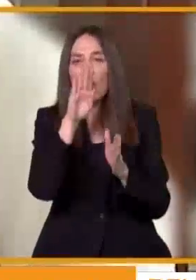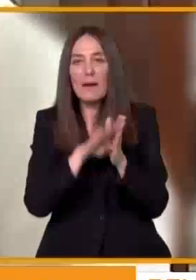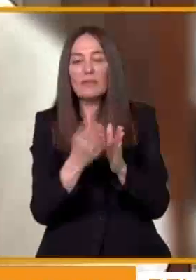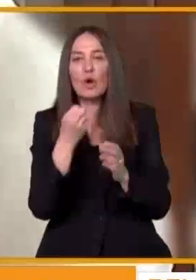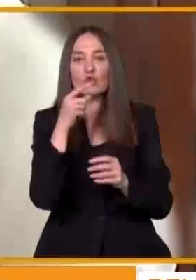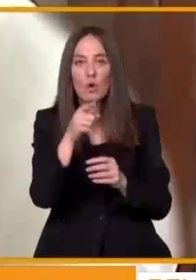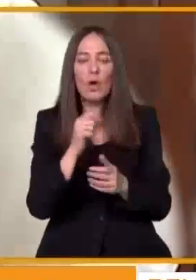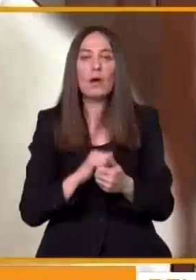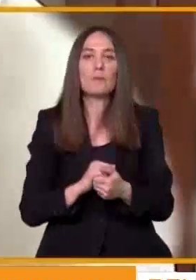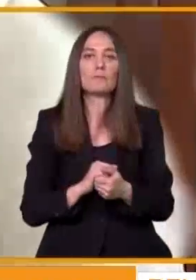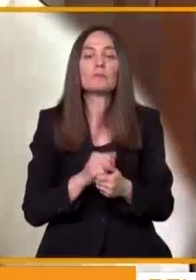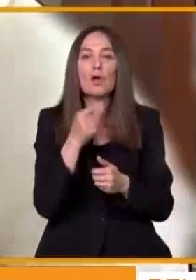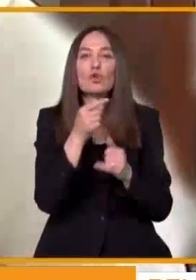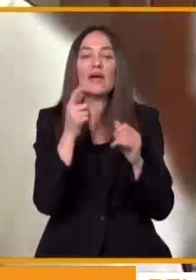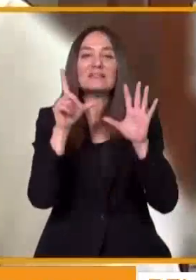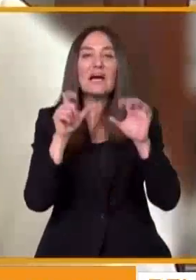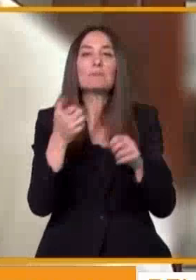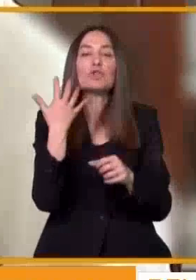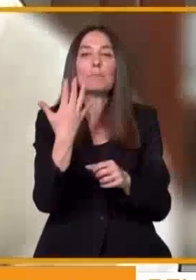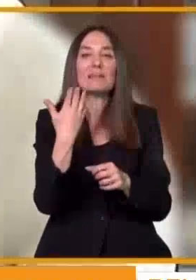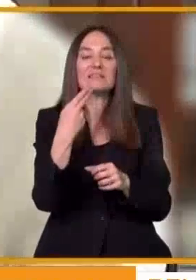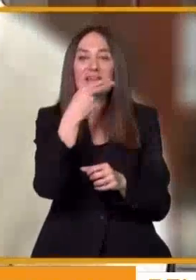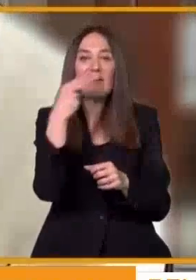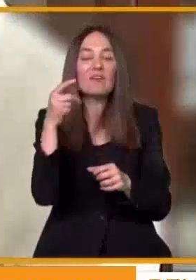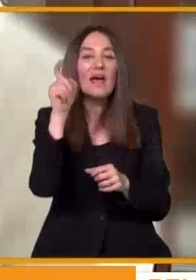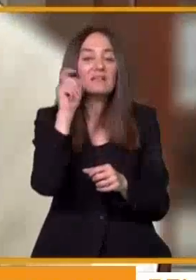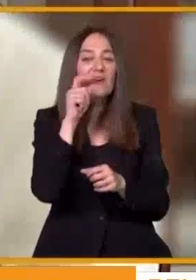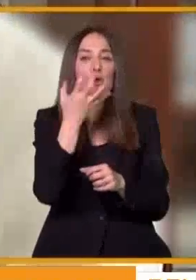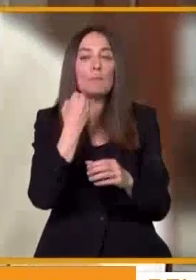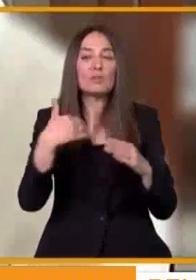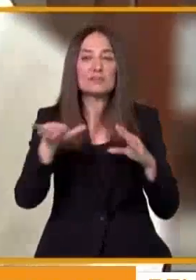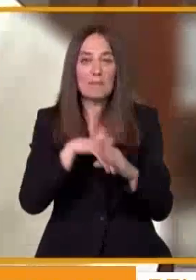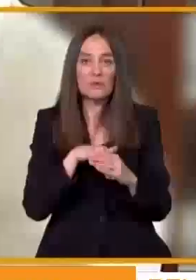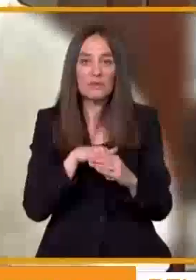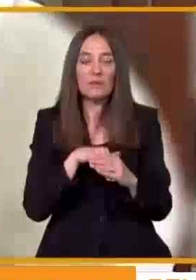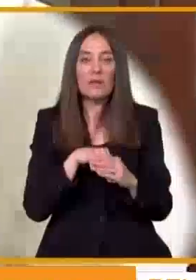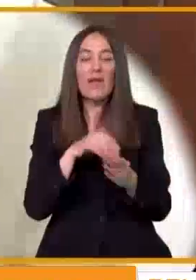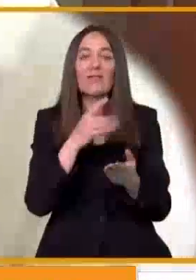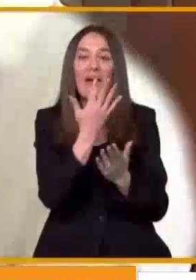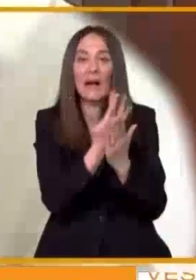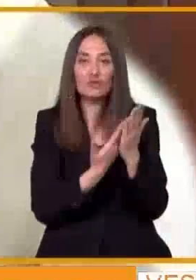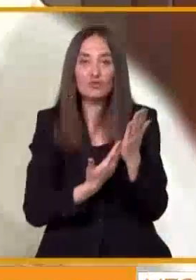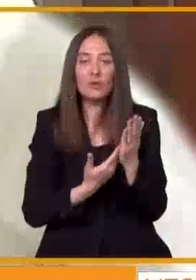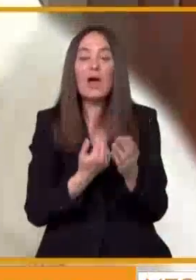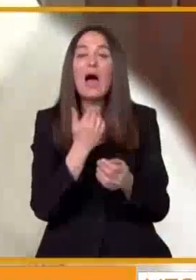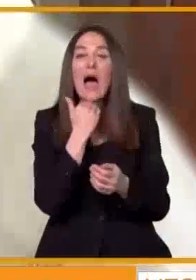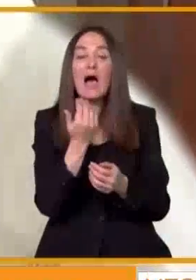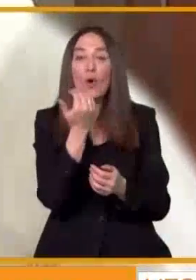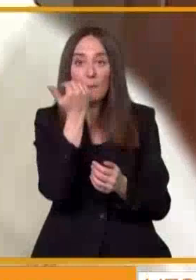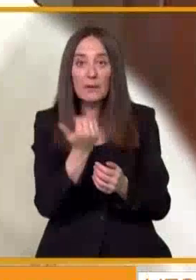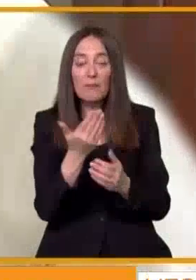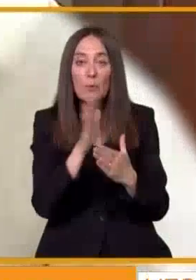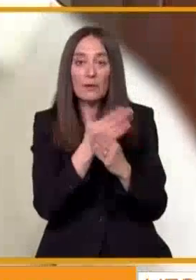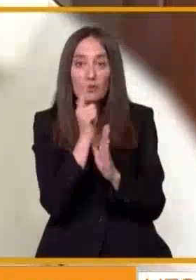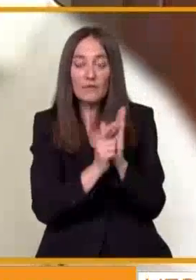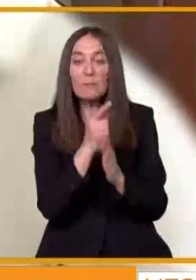toga. Mm-hmm. Dakle, to je 750 evra svakom od zaposlenih na račun, ako primaju platu umeđu